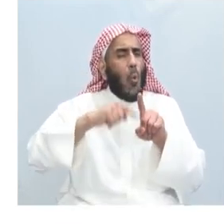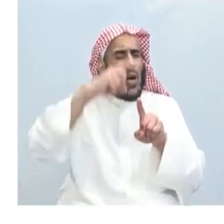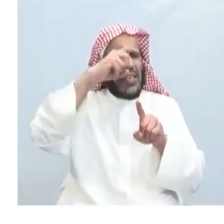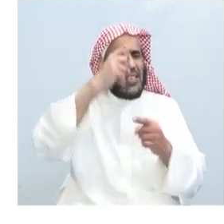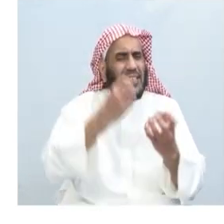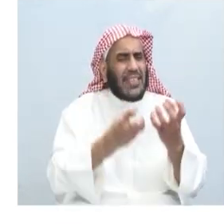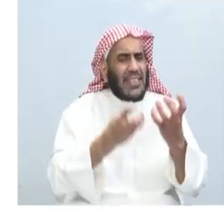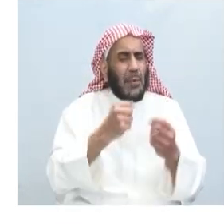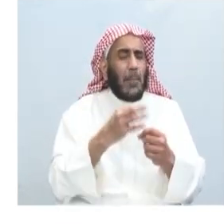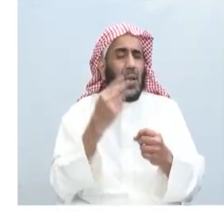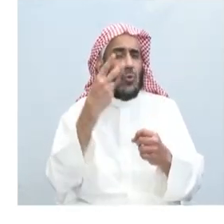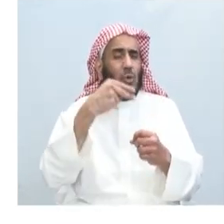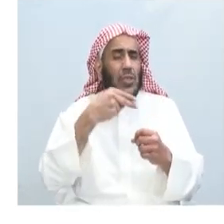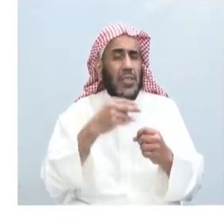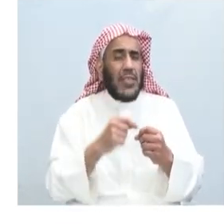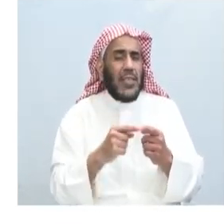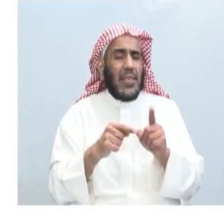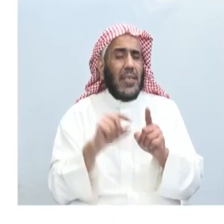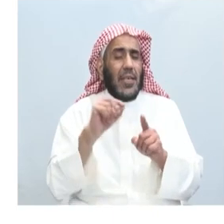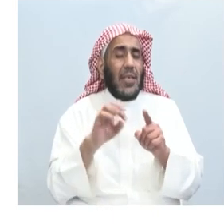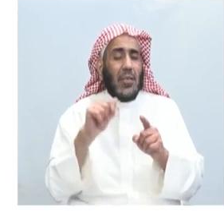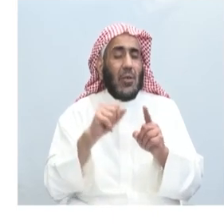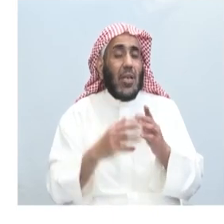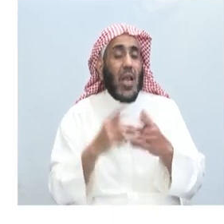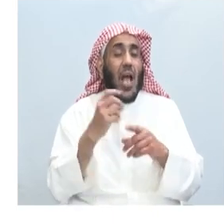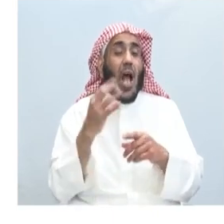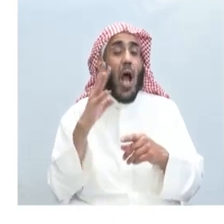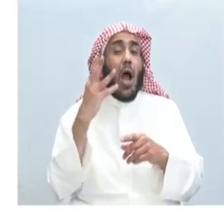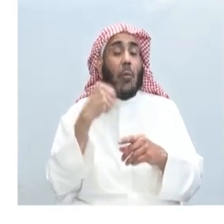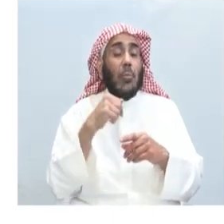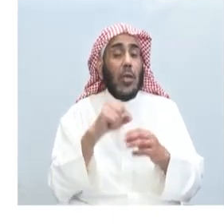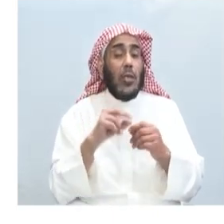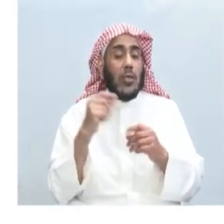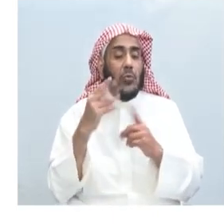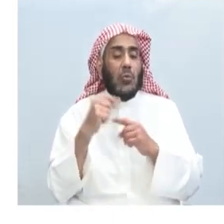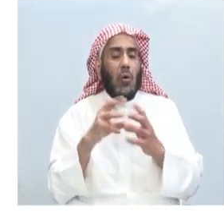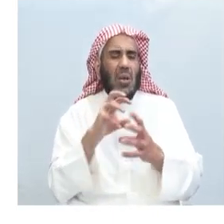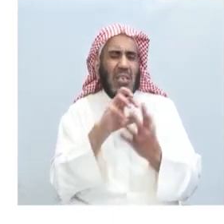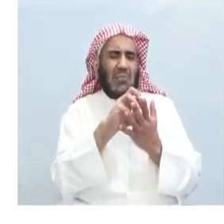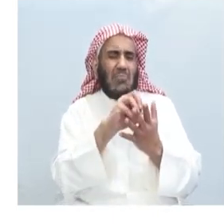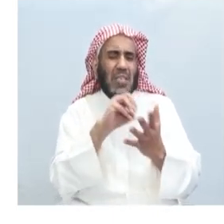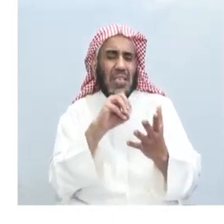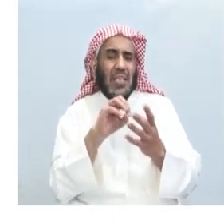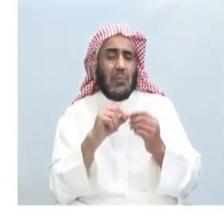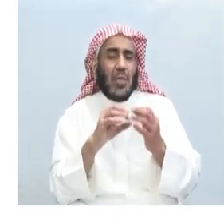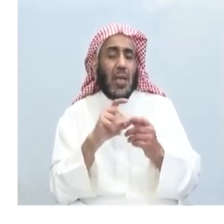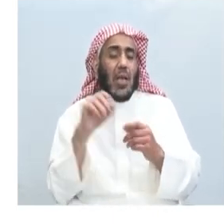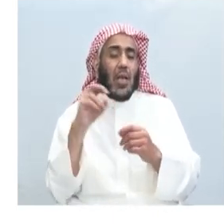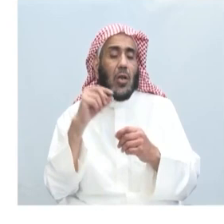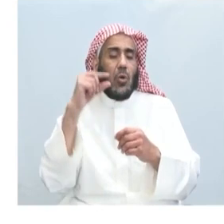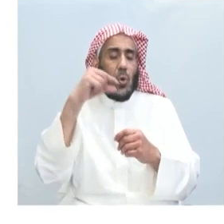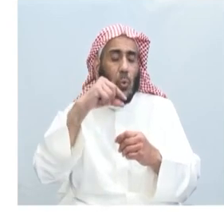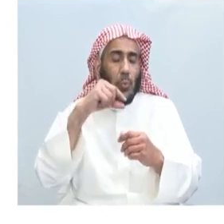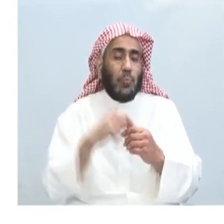حرارتها من ال 25 ا هذا التي 1 الى ال 40 اذا هذا التي 2 فامت مقدار كيو هذه هي